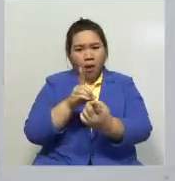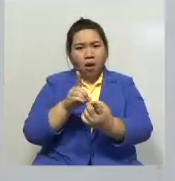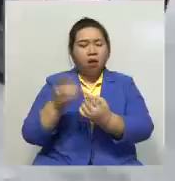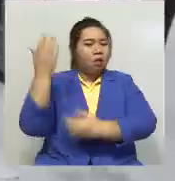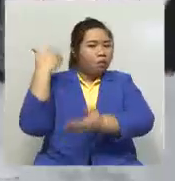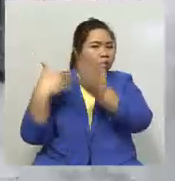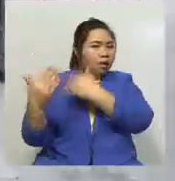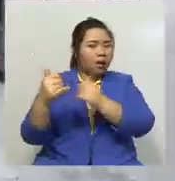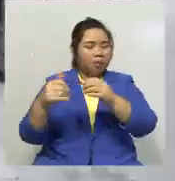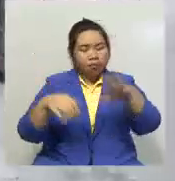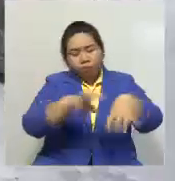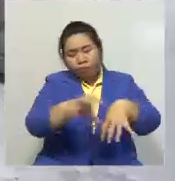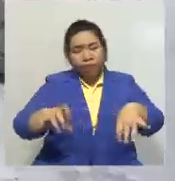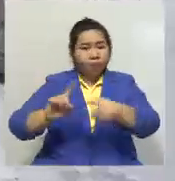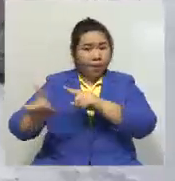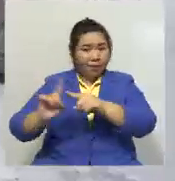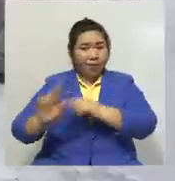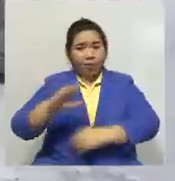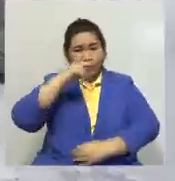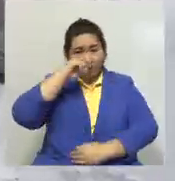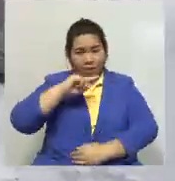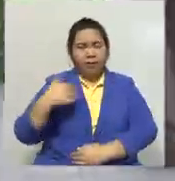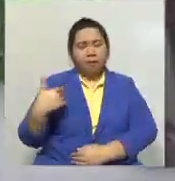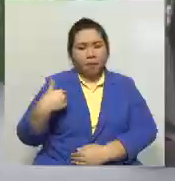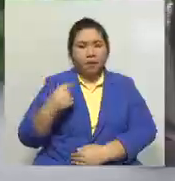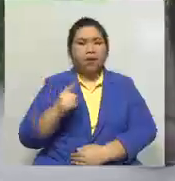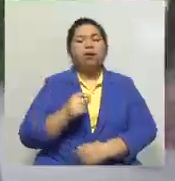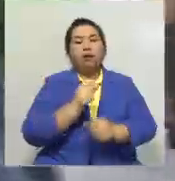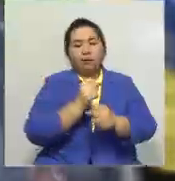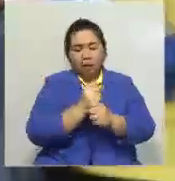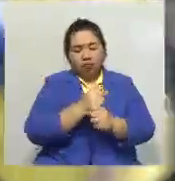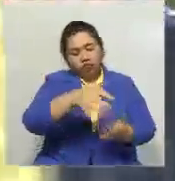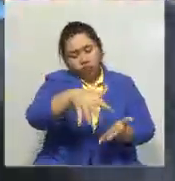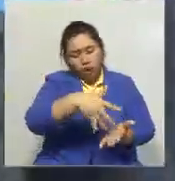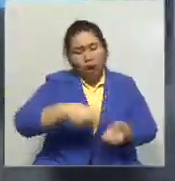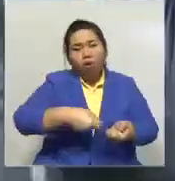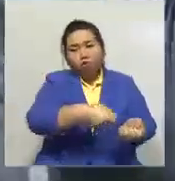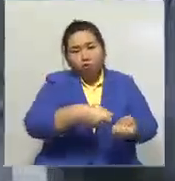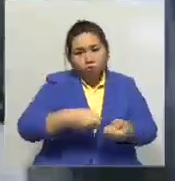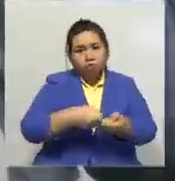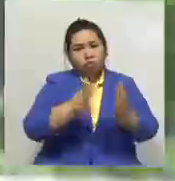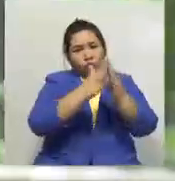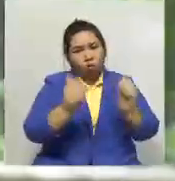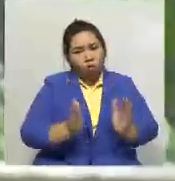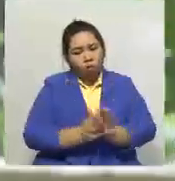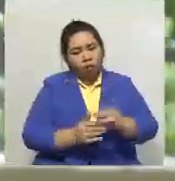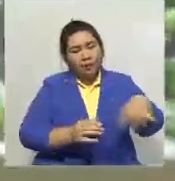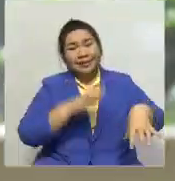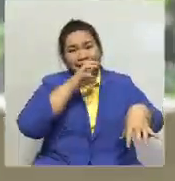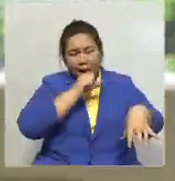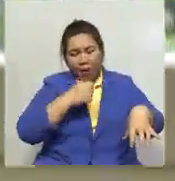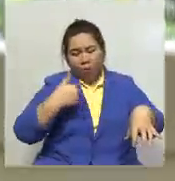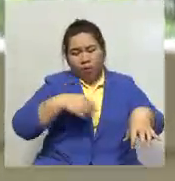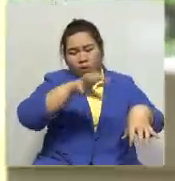กทางวัฒนธรรมของชาติกิจกรรมดังกล่าวค่ะมีการทำความสะอาดโบราณสถานและอุทยานประวัติศาสตร์ทั่วประเทศน